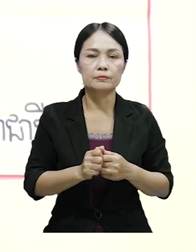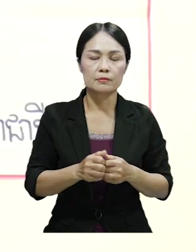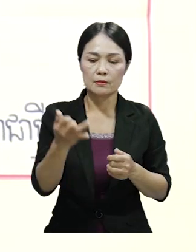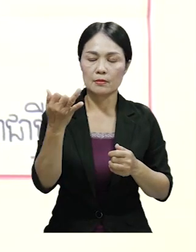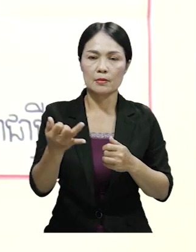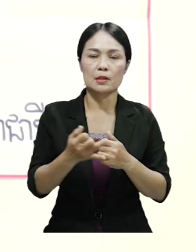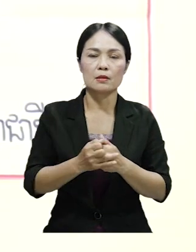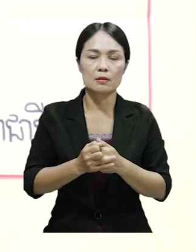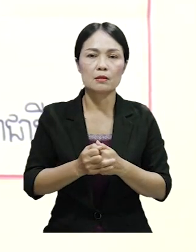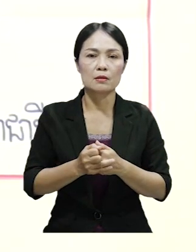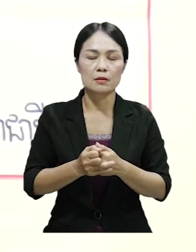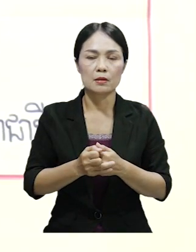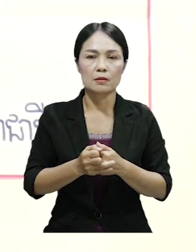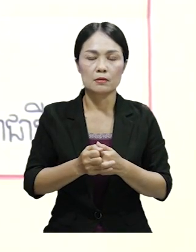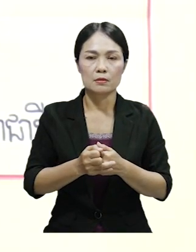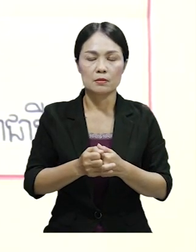គោះខាងក្រោមជើងឆ្វេងទី 7